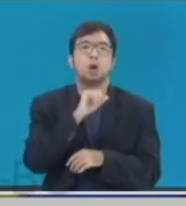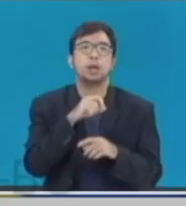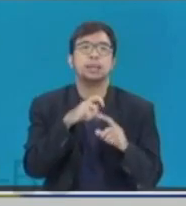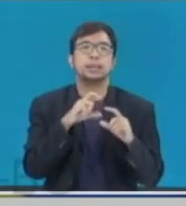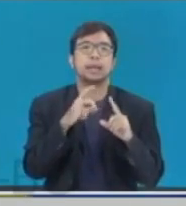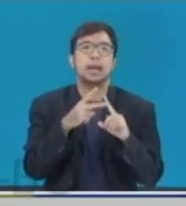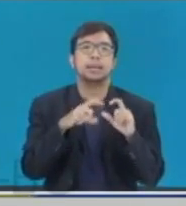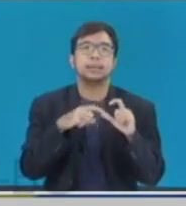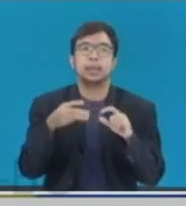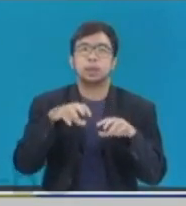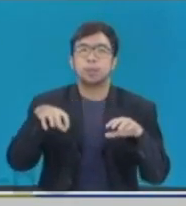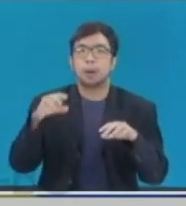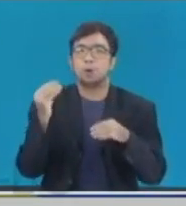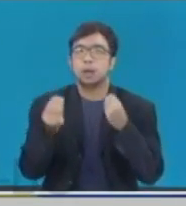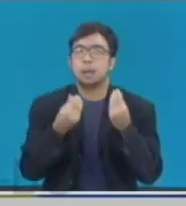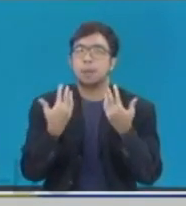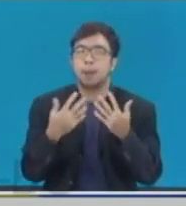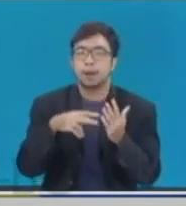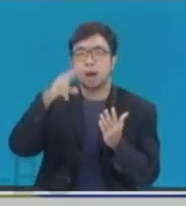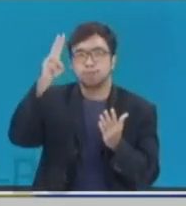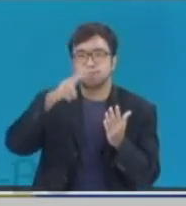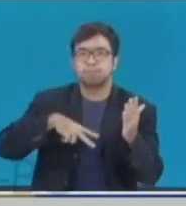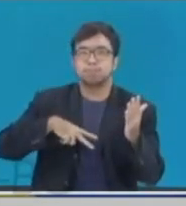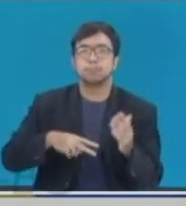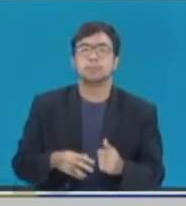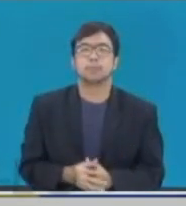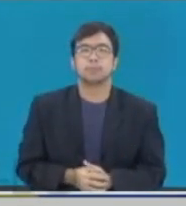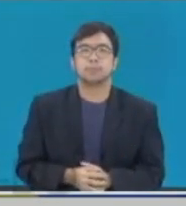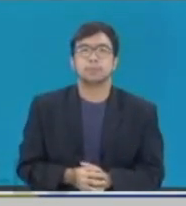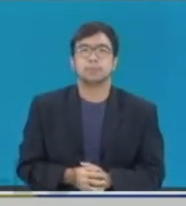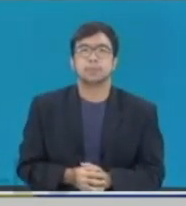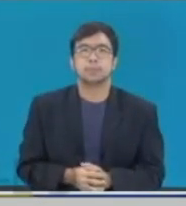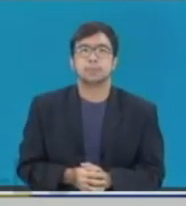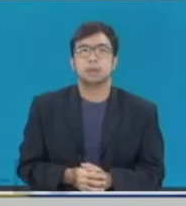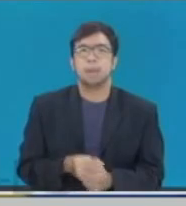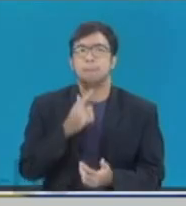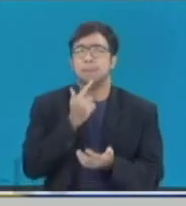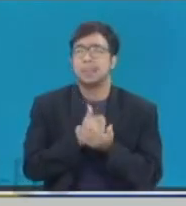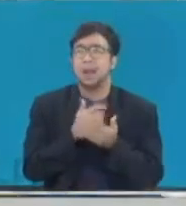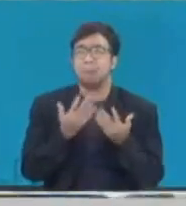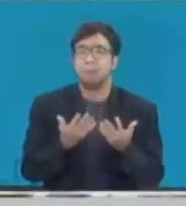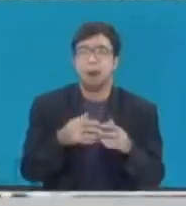karena pada ujungnya yang penting adalah penerapan di lapangan.